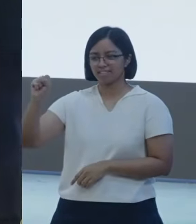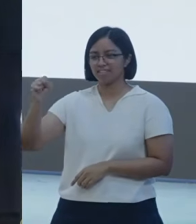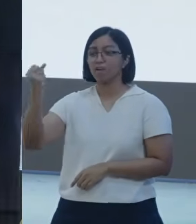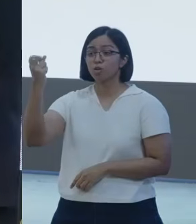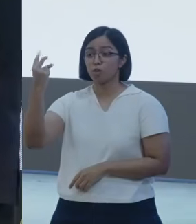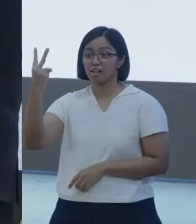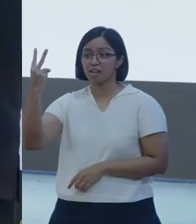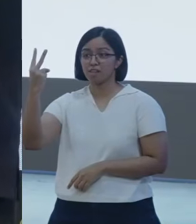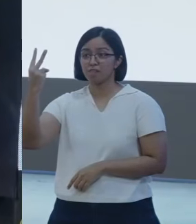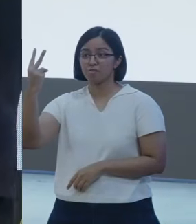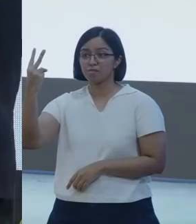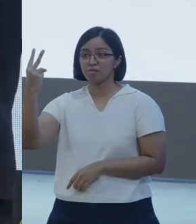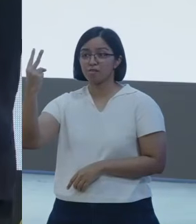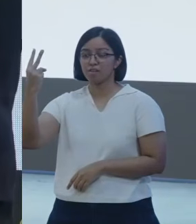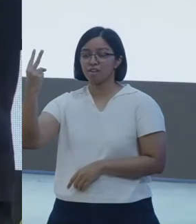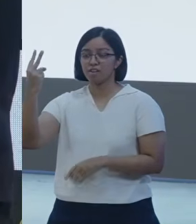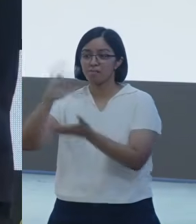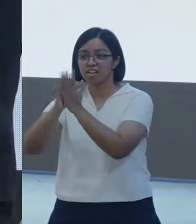1.